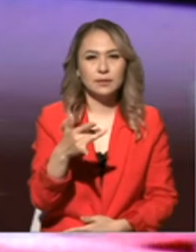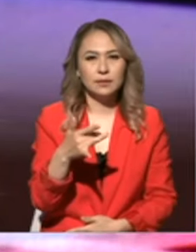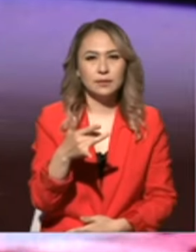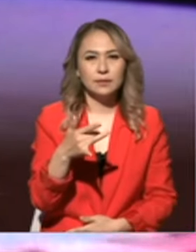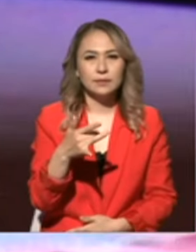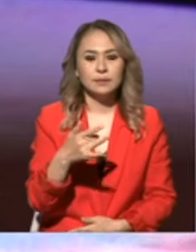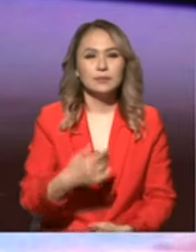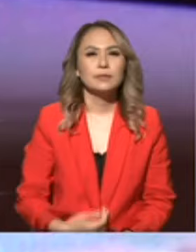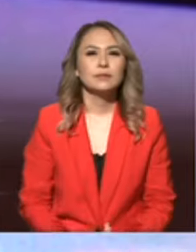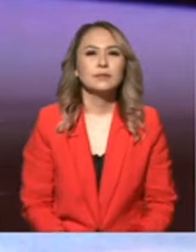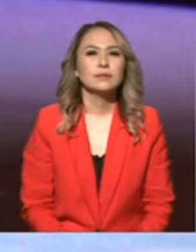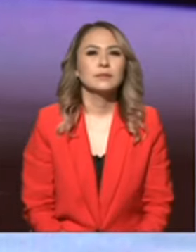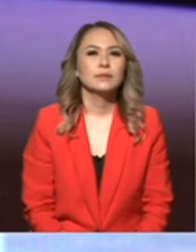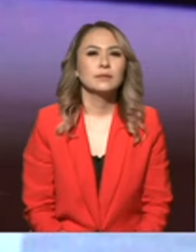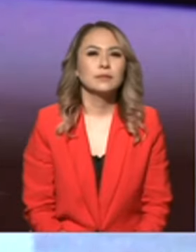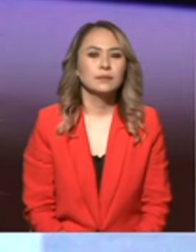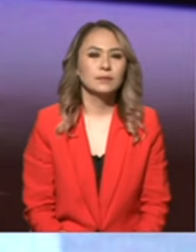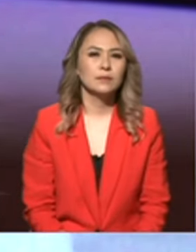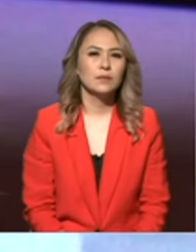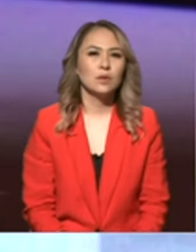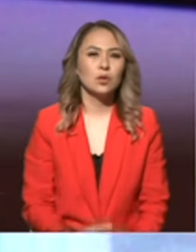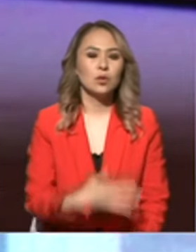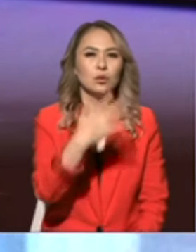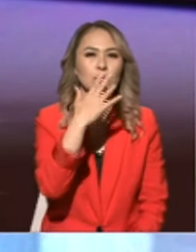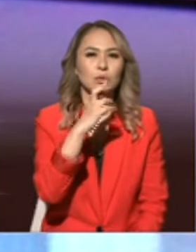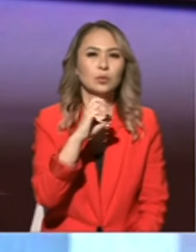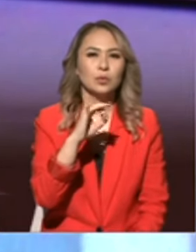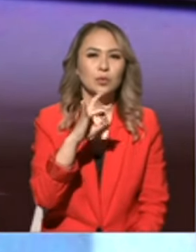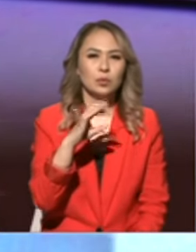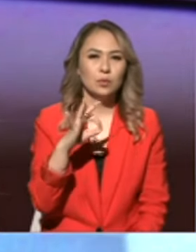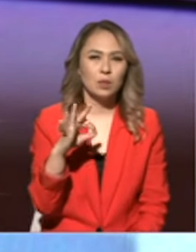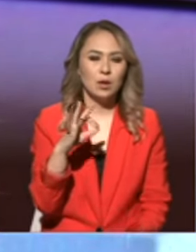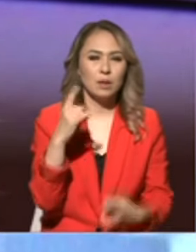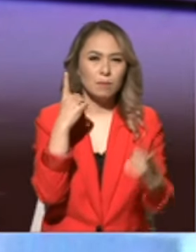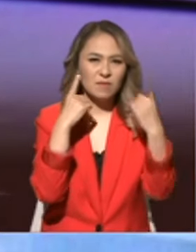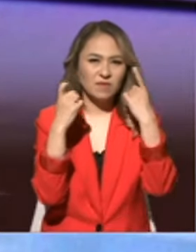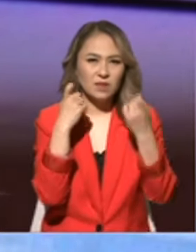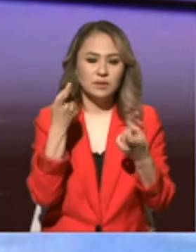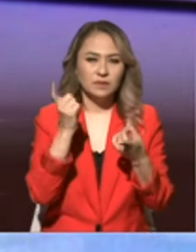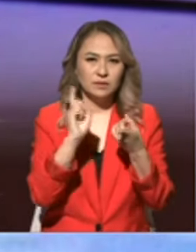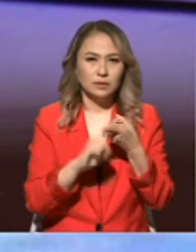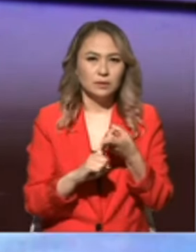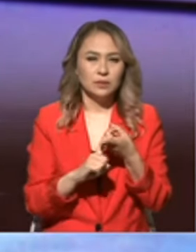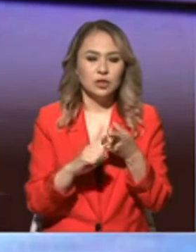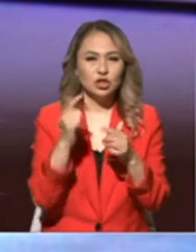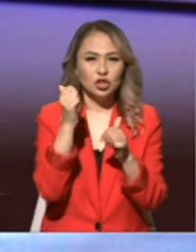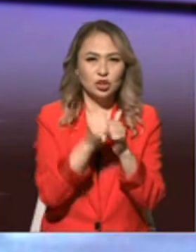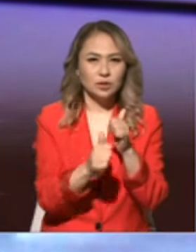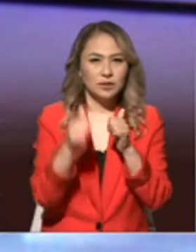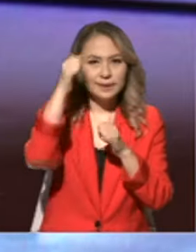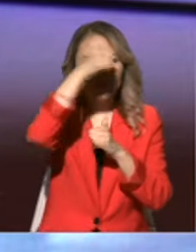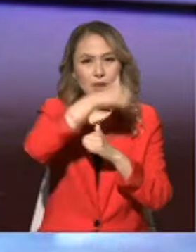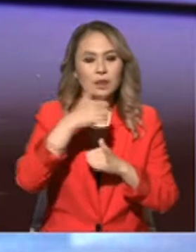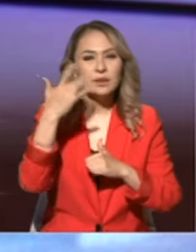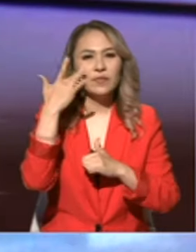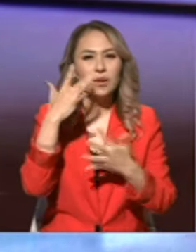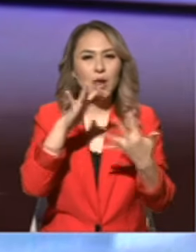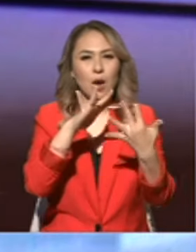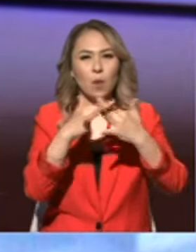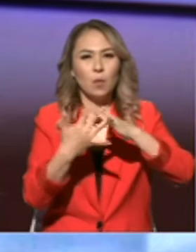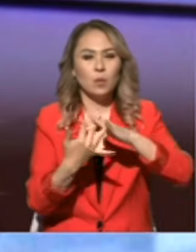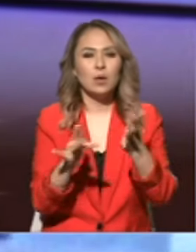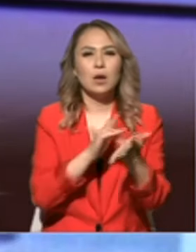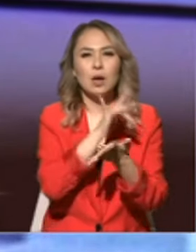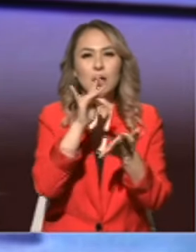көшкін жаңағы ұлттық бюроның мәліметтеріне келетін болсақ, бізде жыл сайын ауылдардан